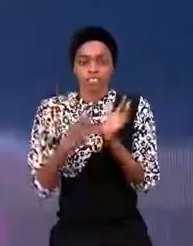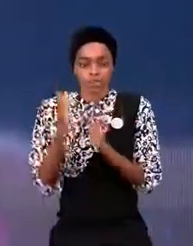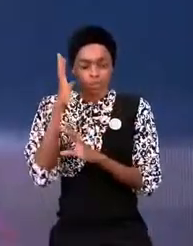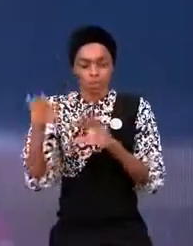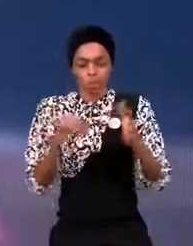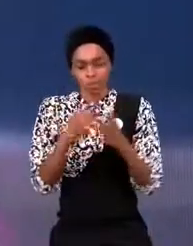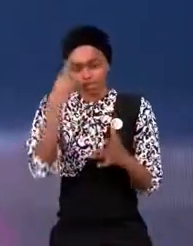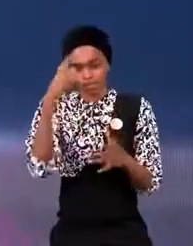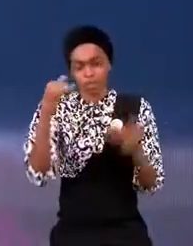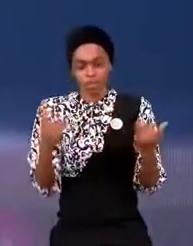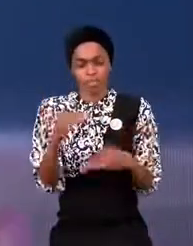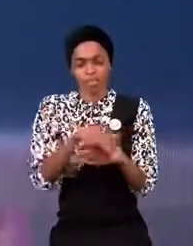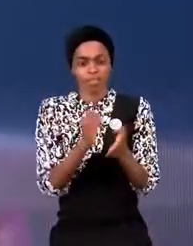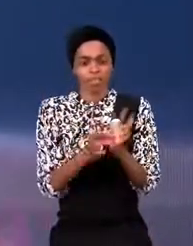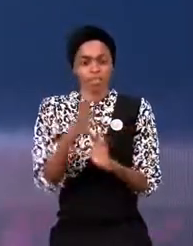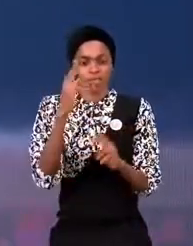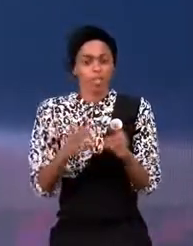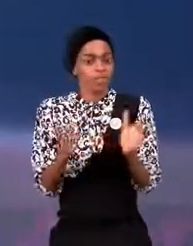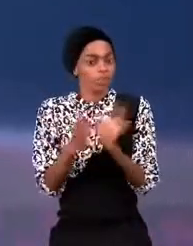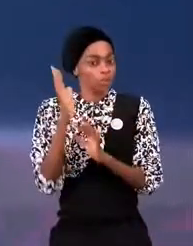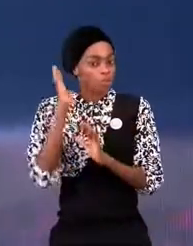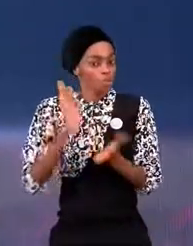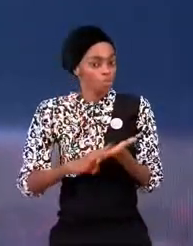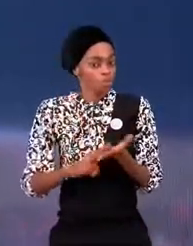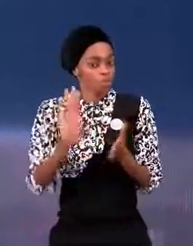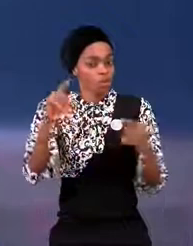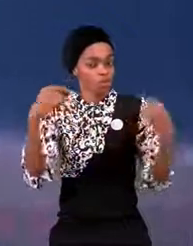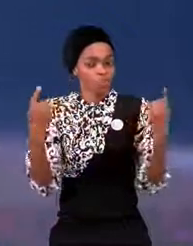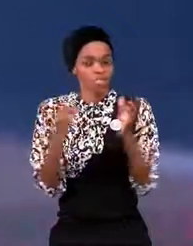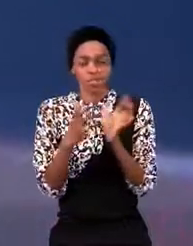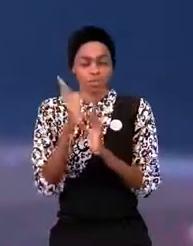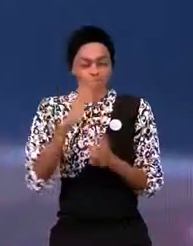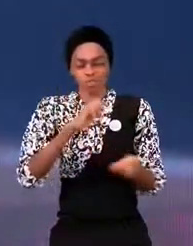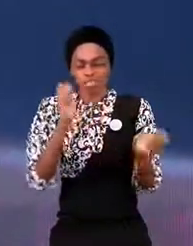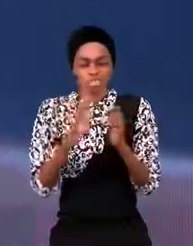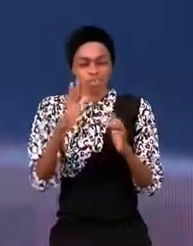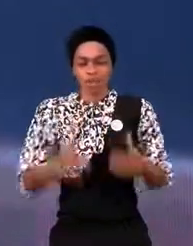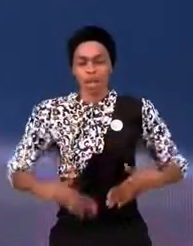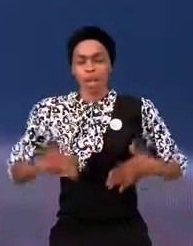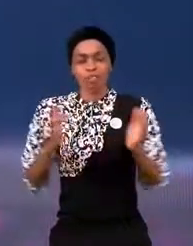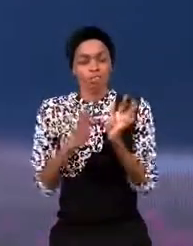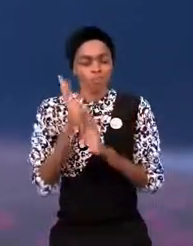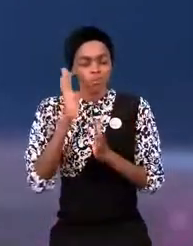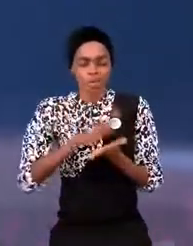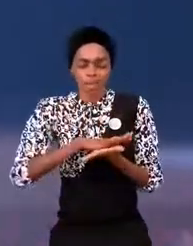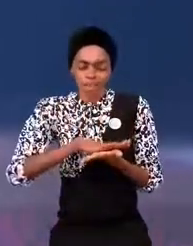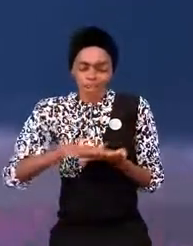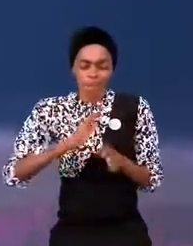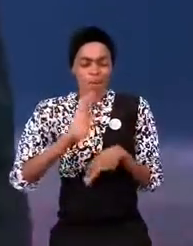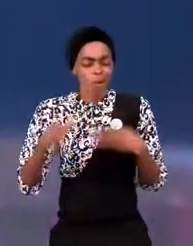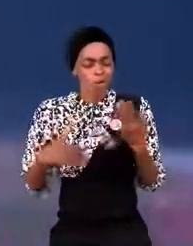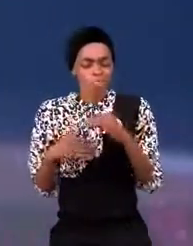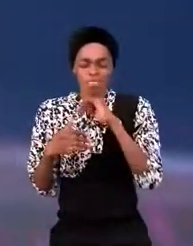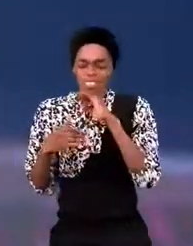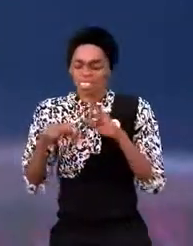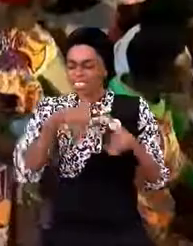vie. Il va purifier toutes les choses sales de ta vie. Et ta vie, à cause de la foi que